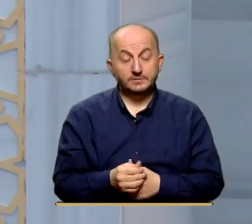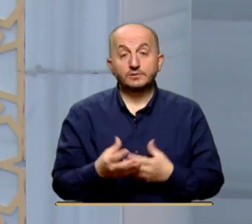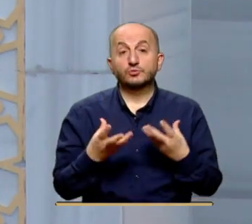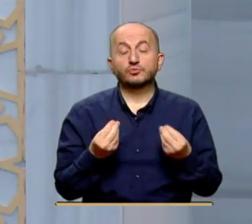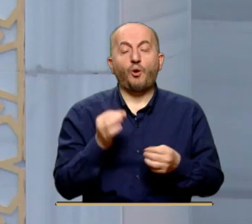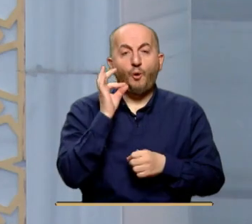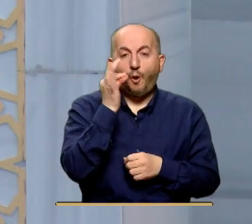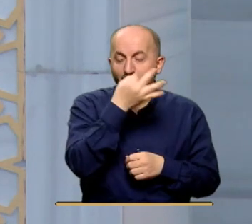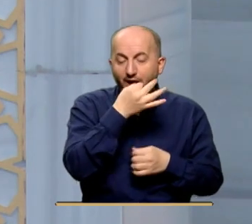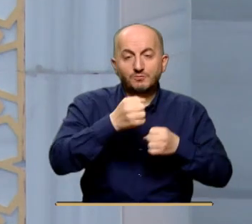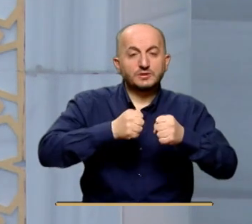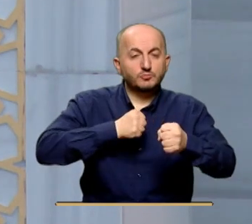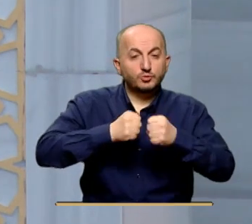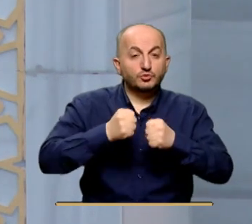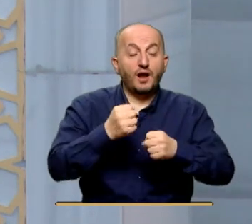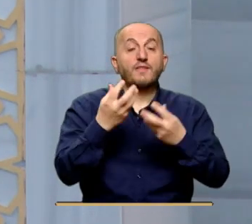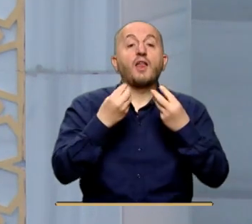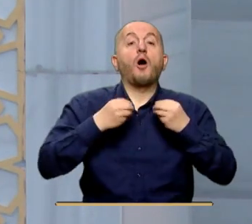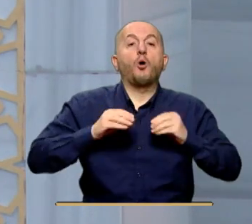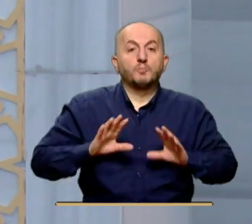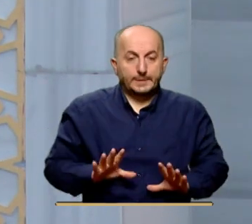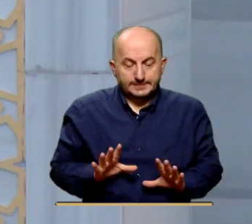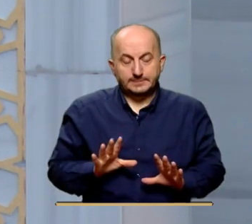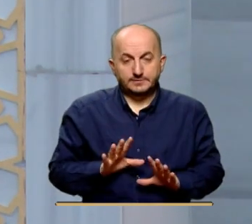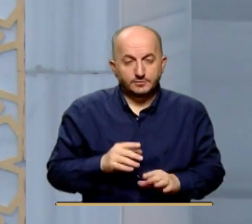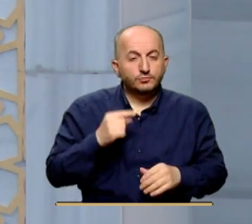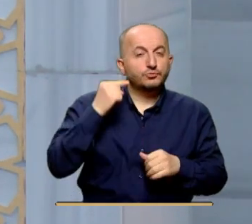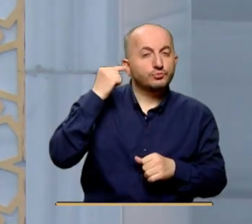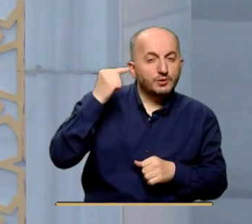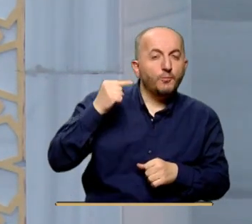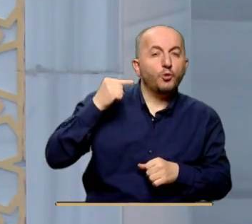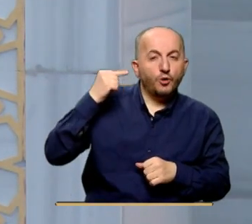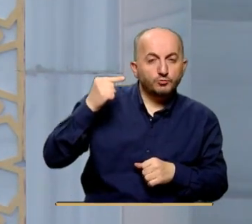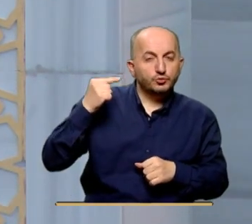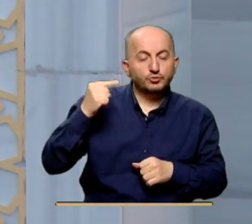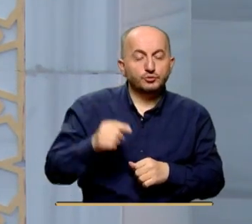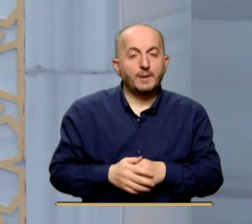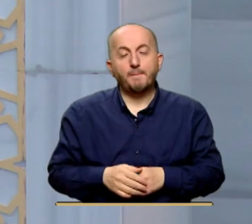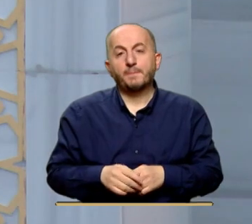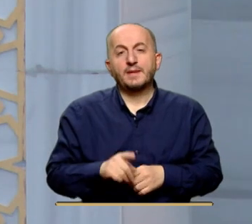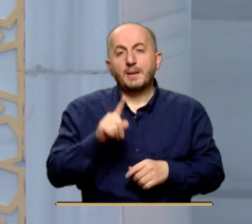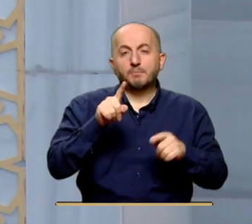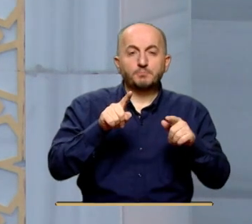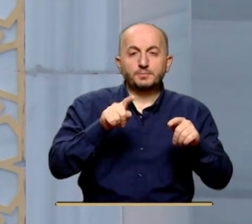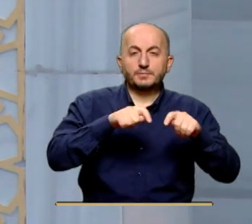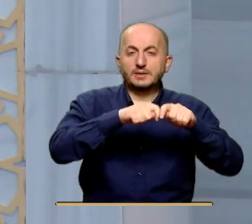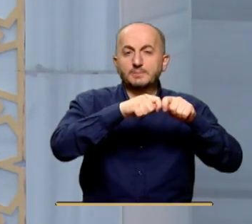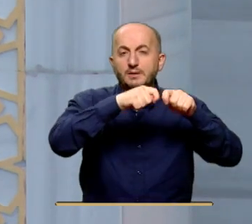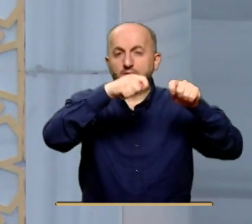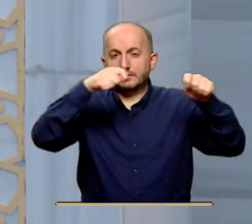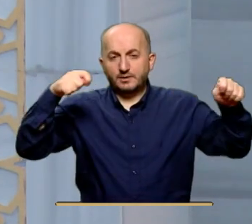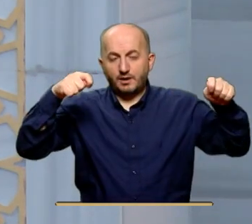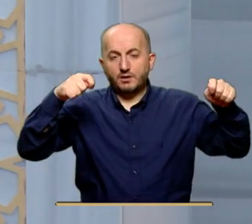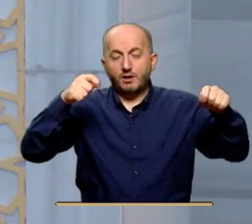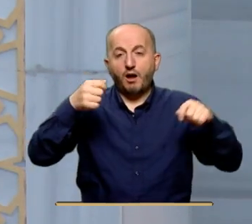çok kolay bir mücadele olmadı. Düşünebiliyor musunuz? Bir metrekare toprağa